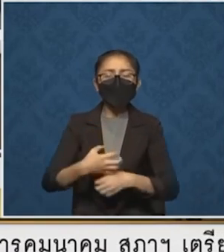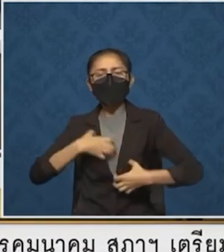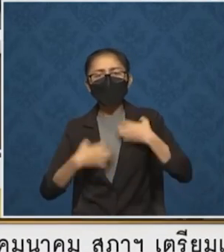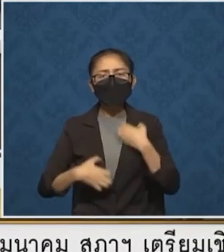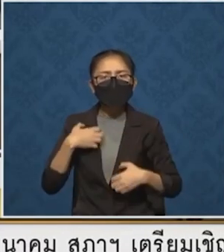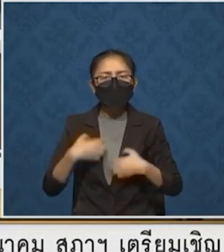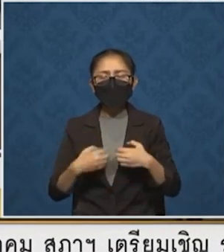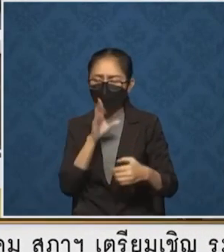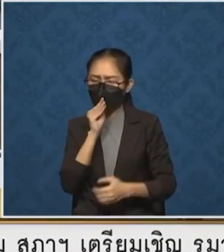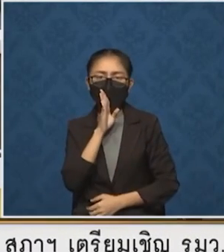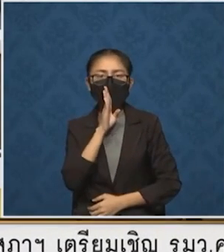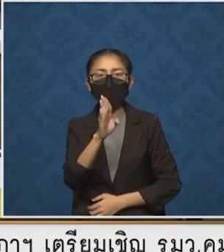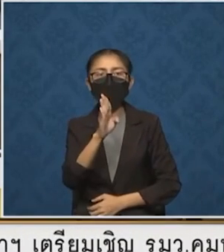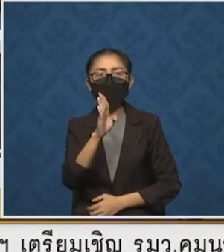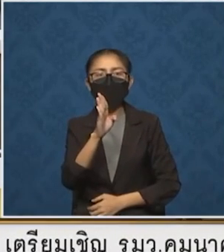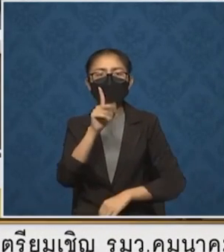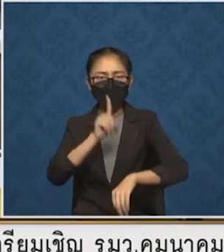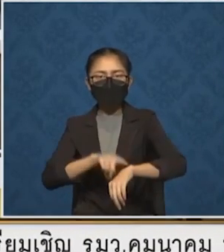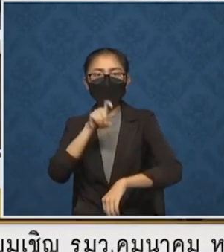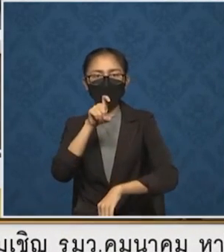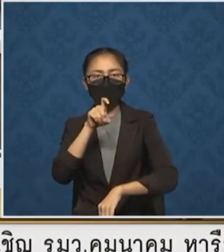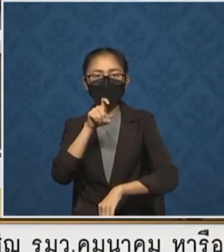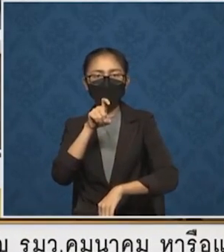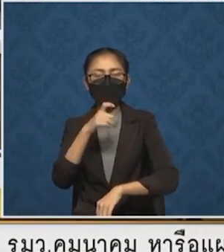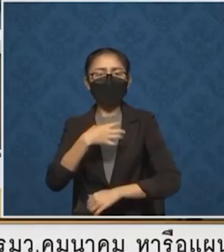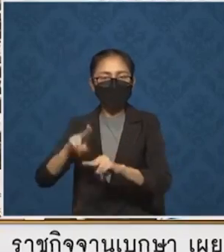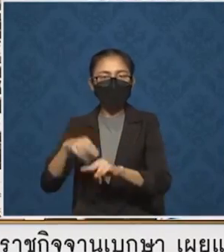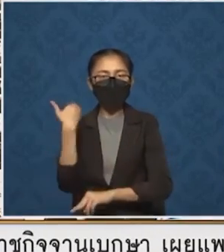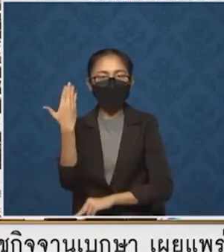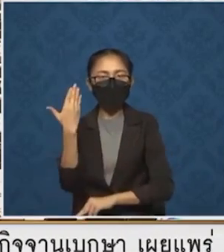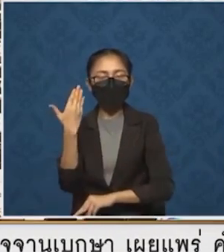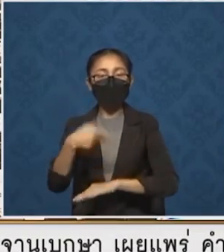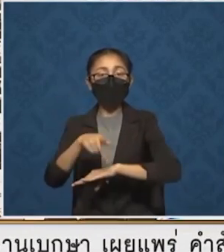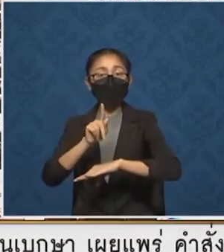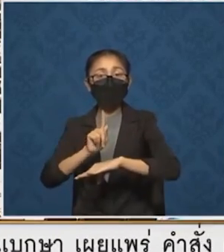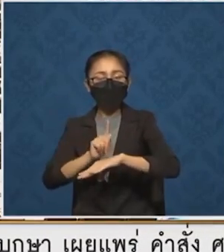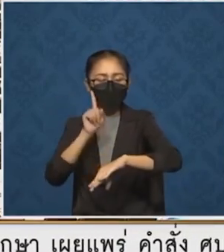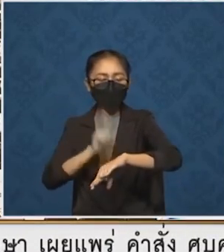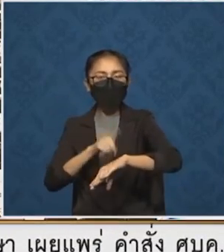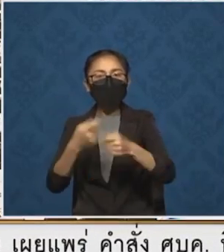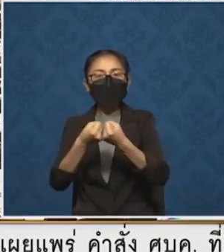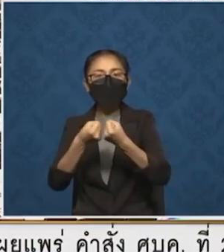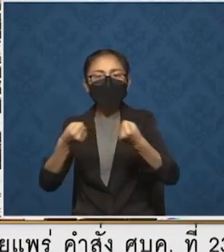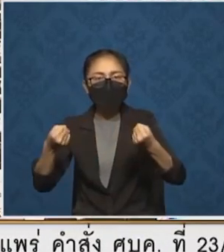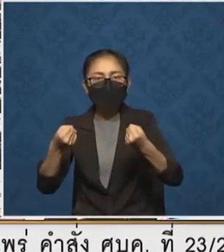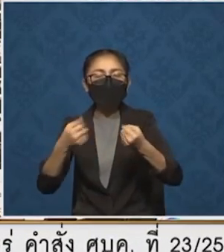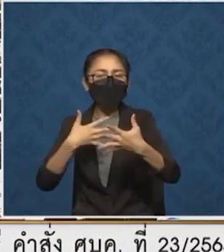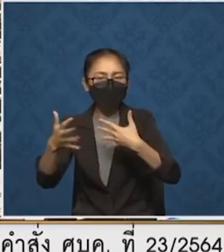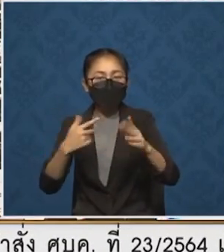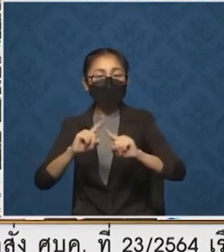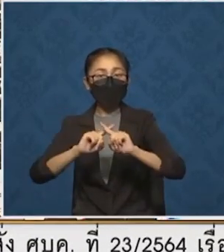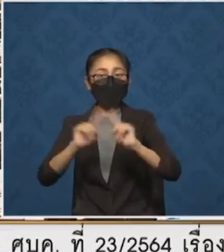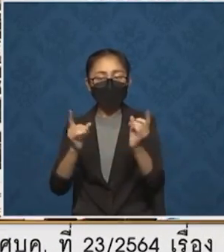าเกิดไปยื่นอภิปรายไม่ไว้วางใจก่อนที่กฎหมายลูกจะเสร็จเกิดนายกตีถูกน็อกขาดสภาต้องยุบสภาต้องมีการเลือกตั้